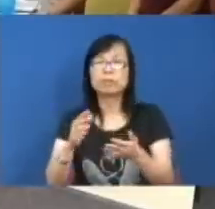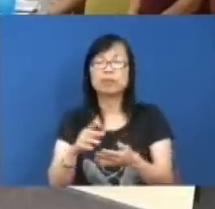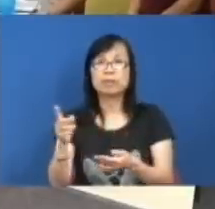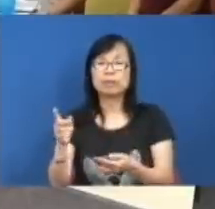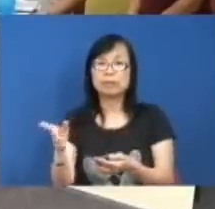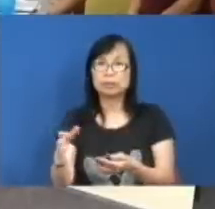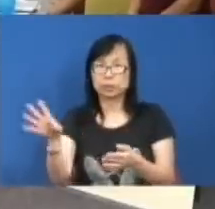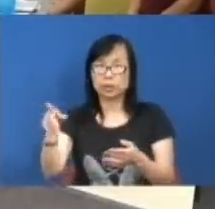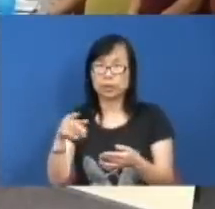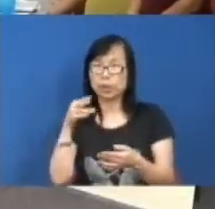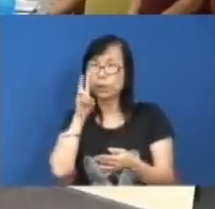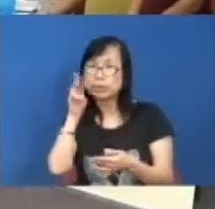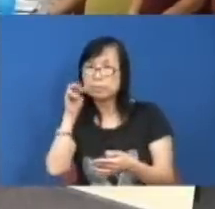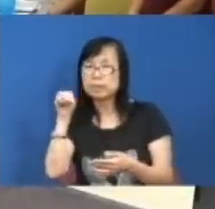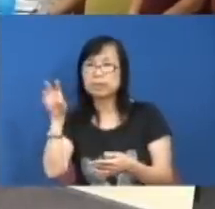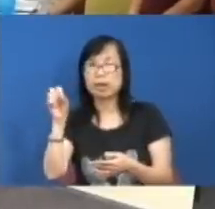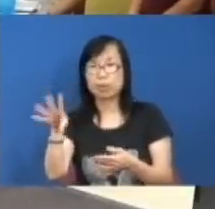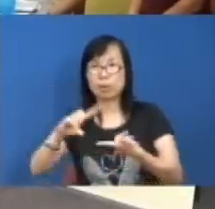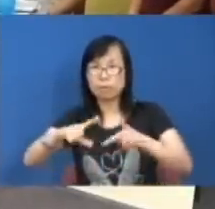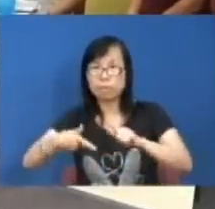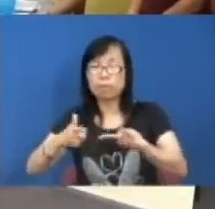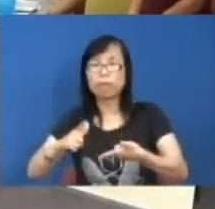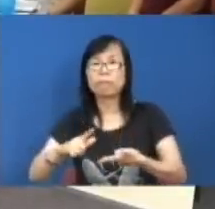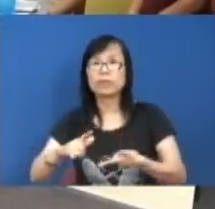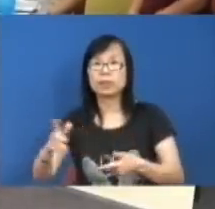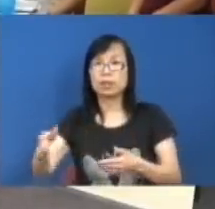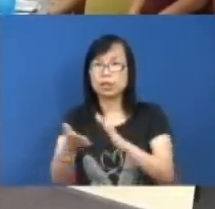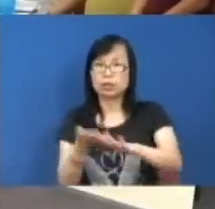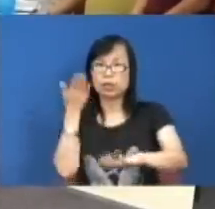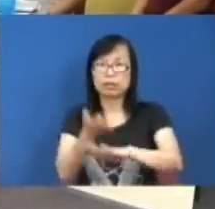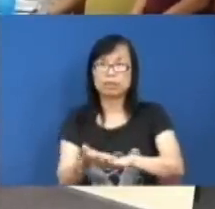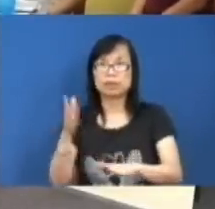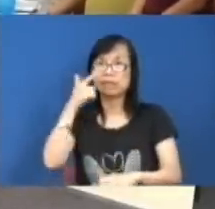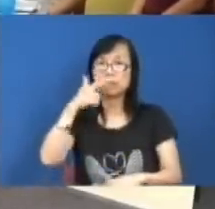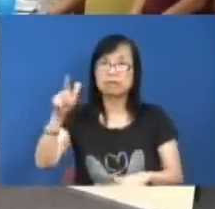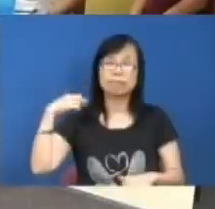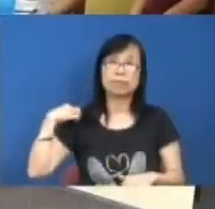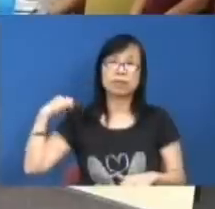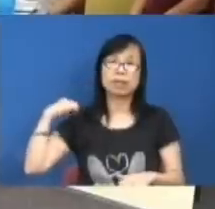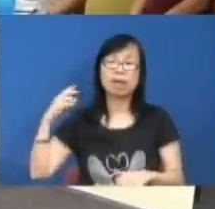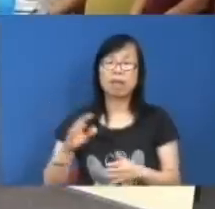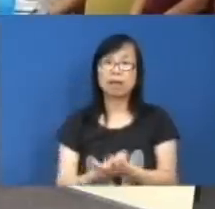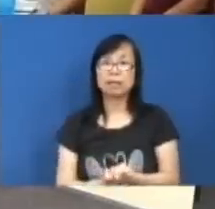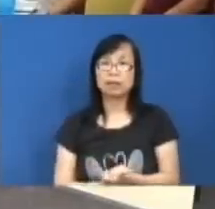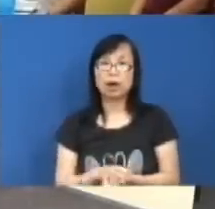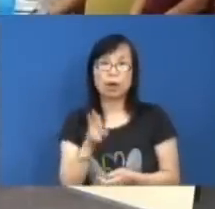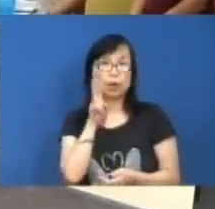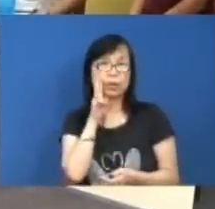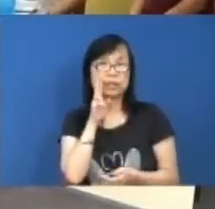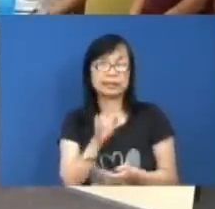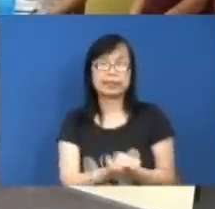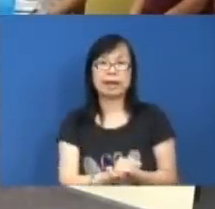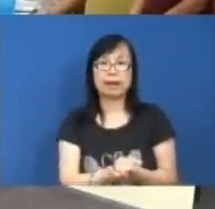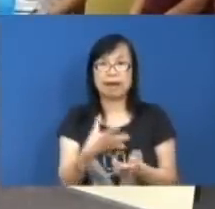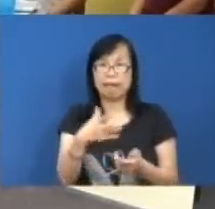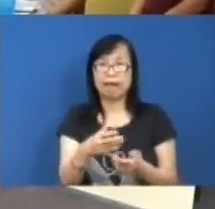啲徹底，好似 Michelle 頭先你講嘅方案，即係真係。重新穿過件新衫，而佢可以 long last 到好似瓦仔咁長